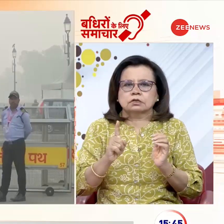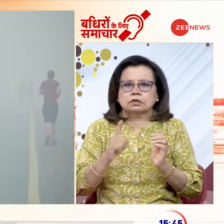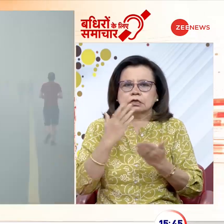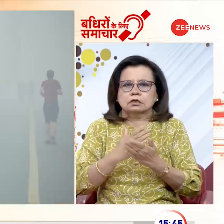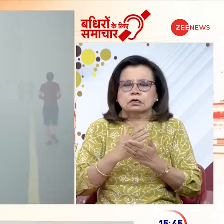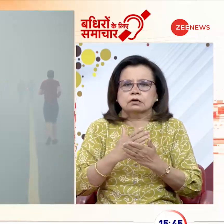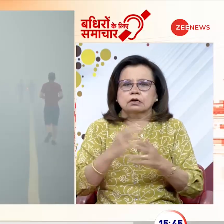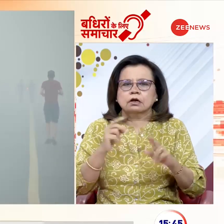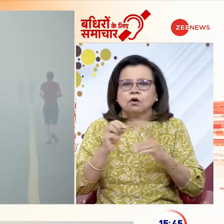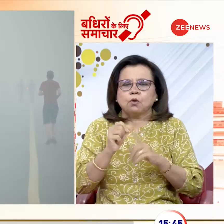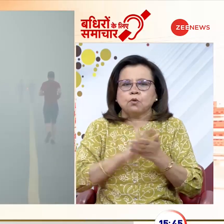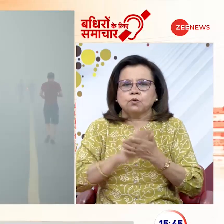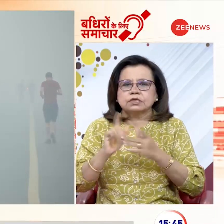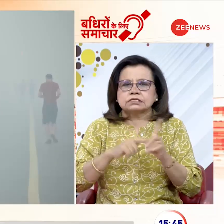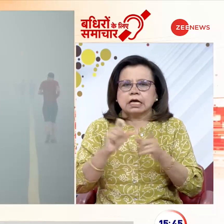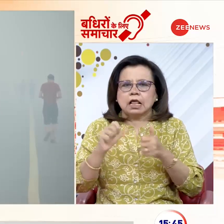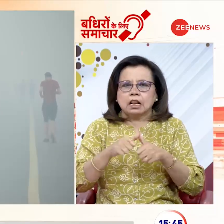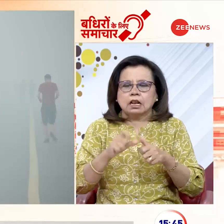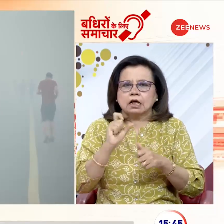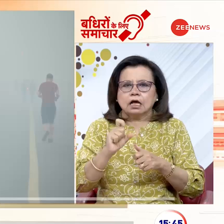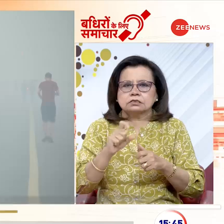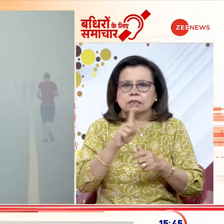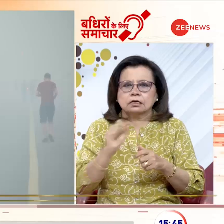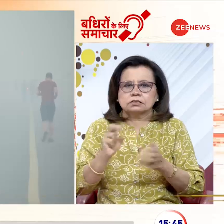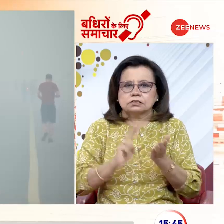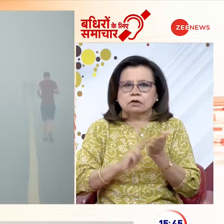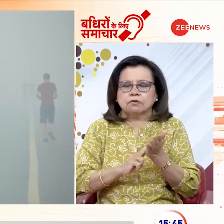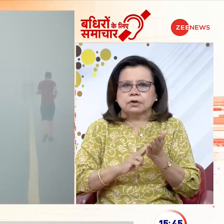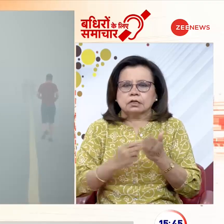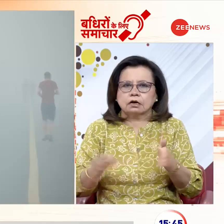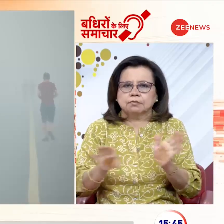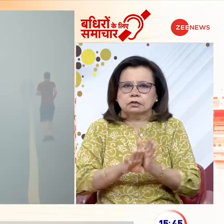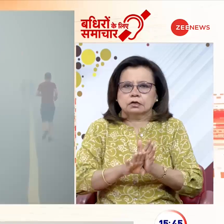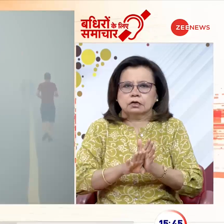11वीं तक की फिजिकल क्लास 10 नवंबर तक बंद रहेंगी।